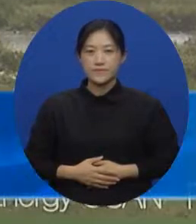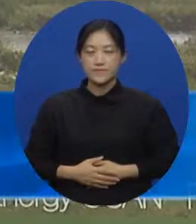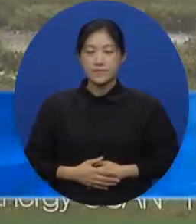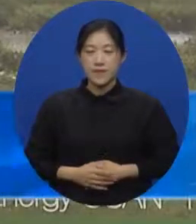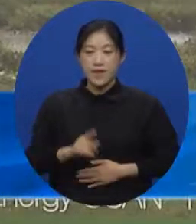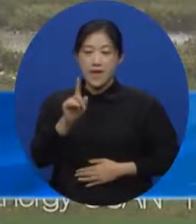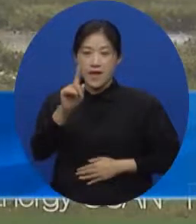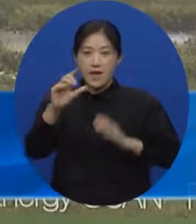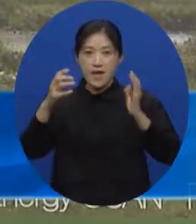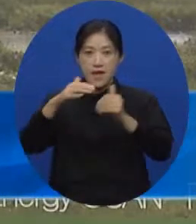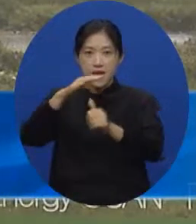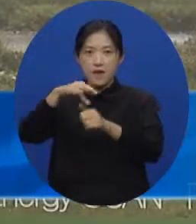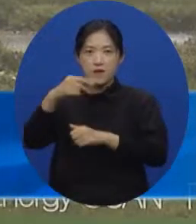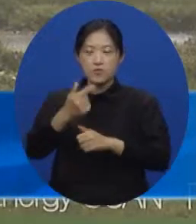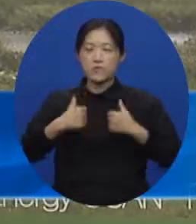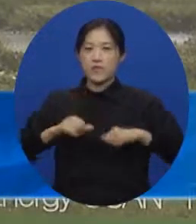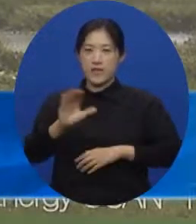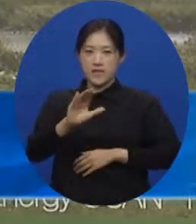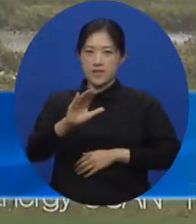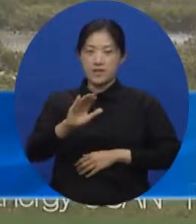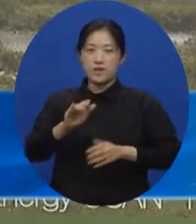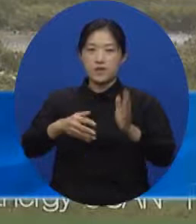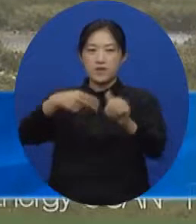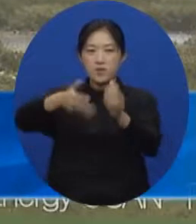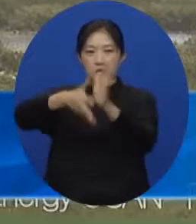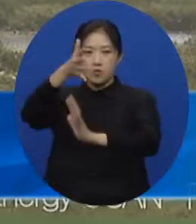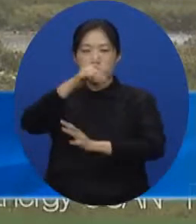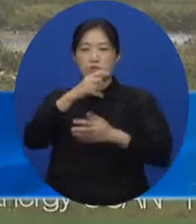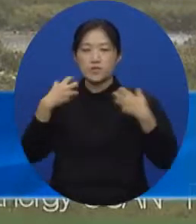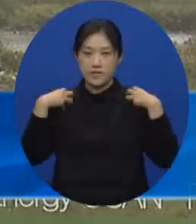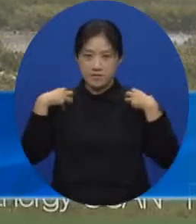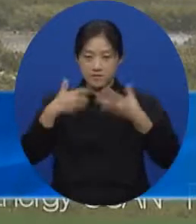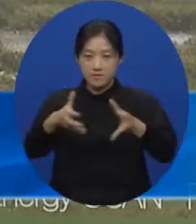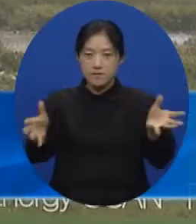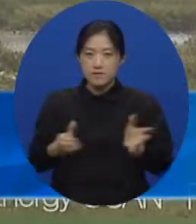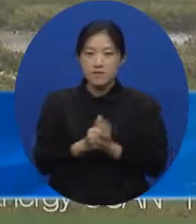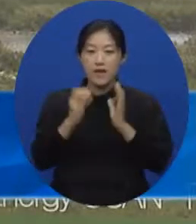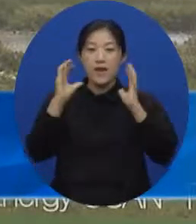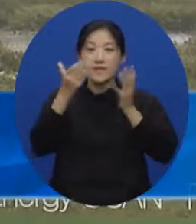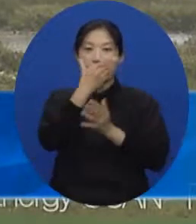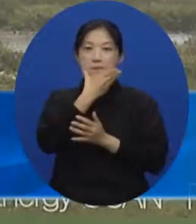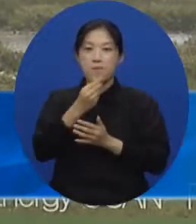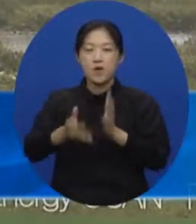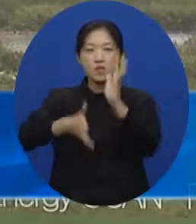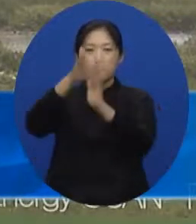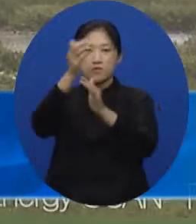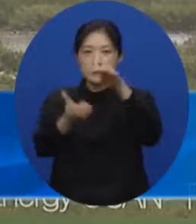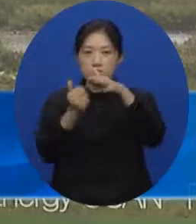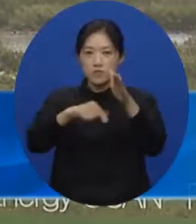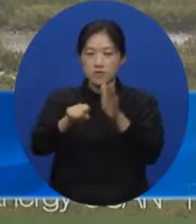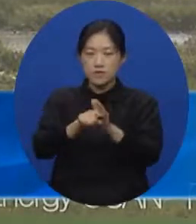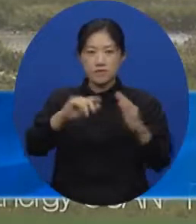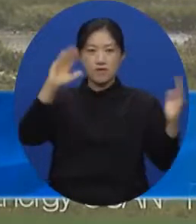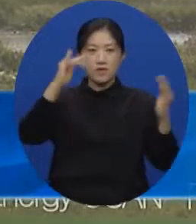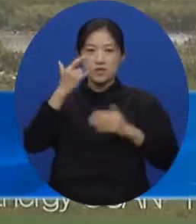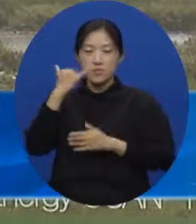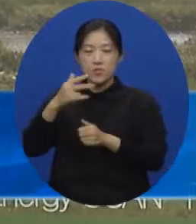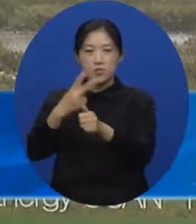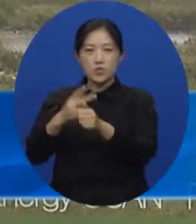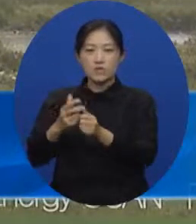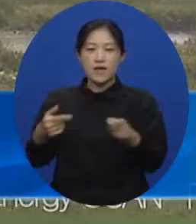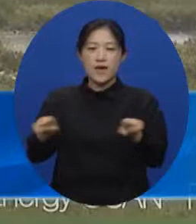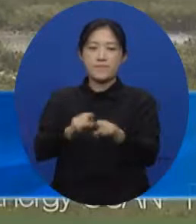단 한 명의 아이도 포기하지 않는 교육도시 오산. 아이들이 행복한 도시 오산에서 학생과